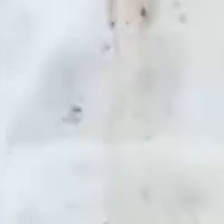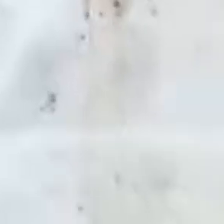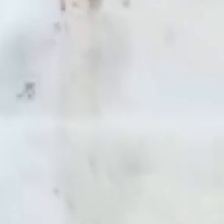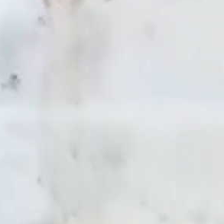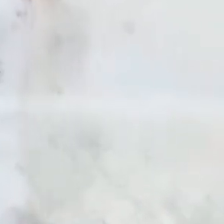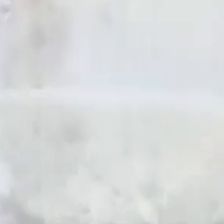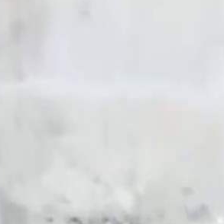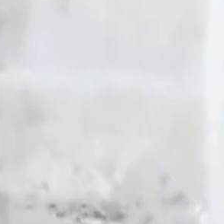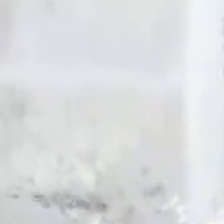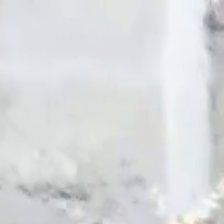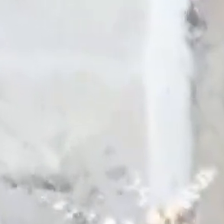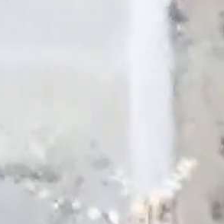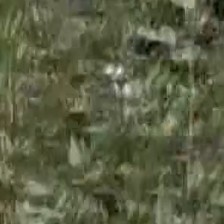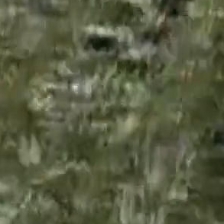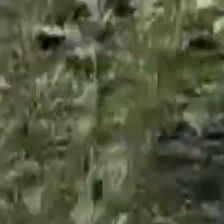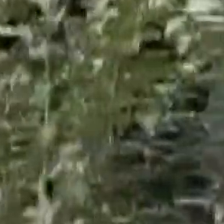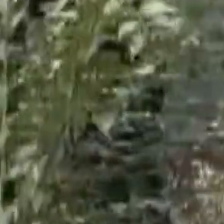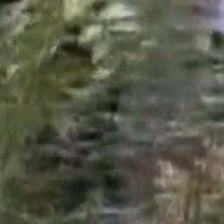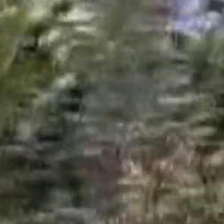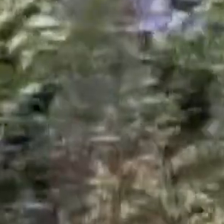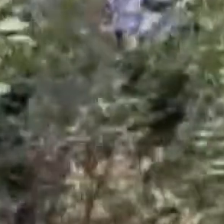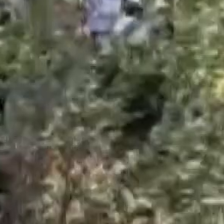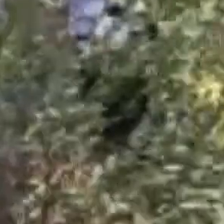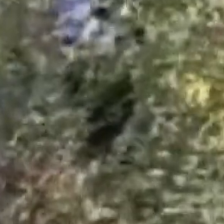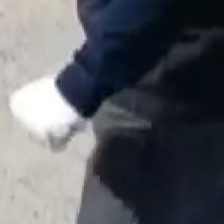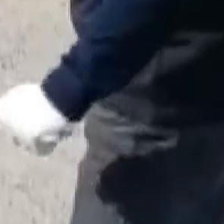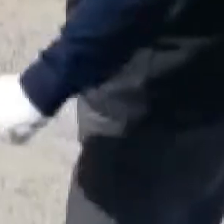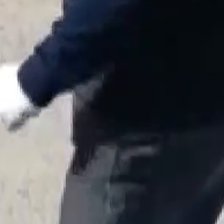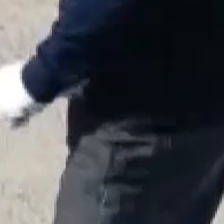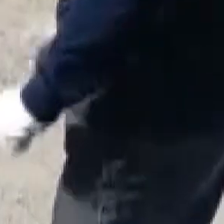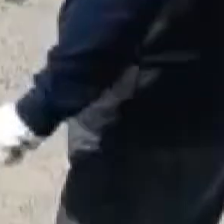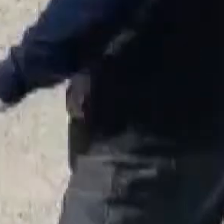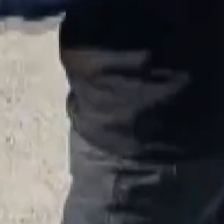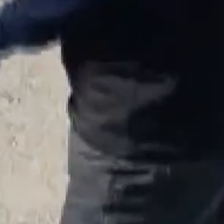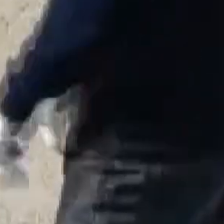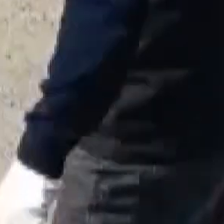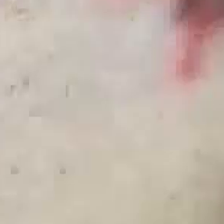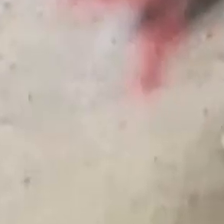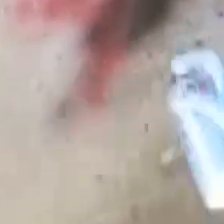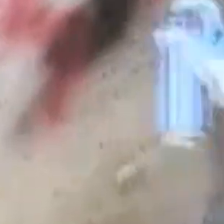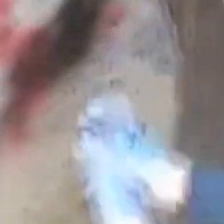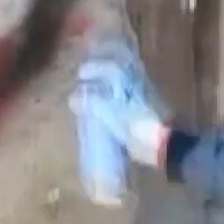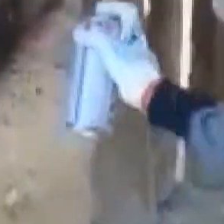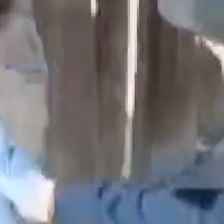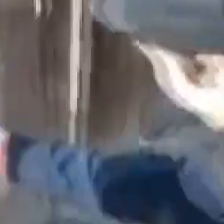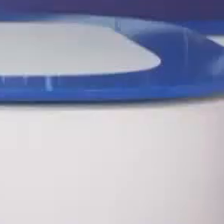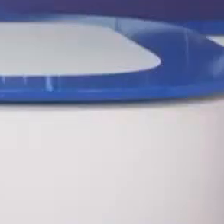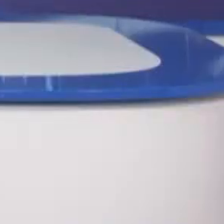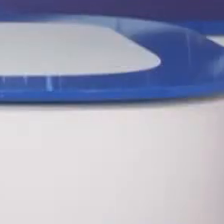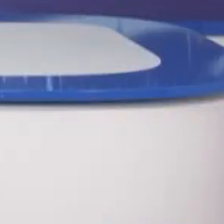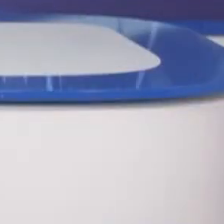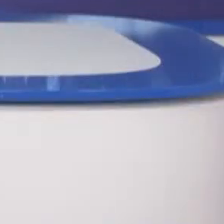Есірткі жарнамалайтын 40-тан астам граффити жойылды. Қылмыскерлерге 3 жылға дейін бас бостандығынан айыру жазасы қарастырылған.